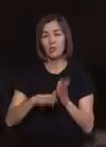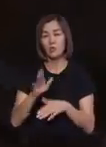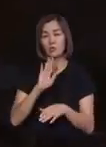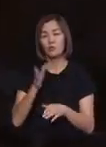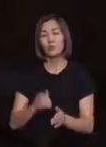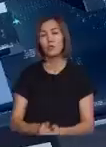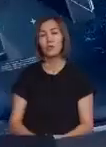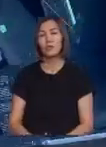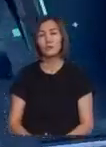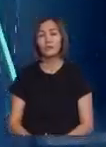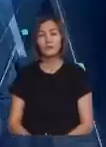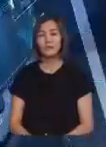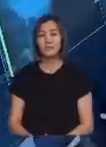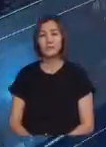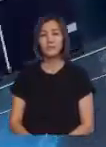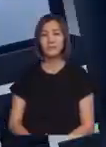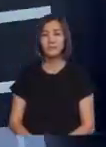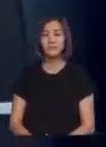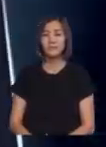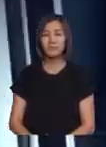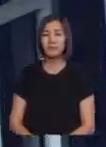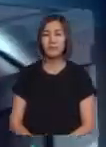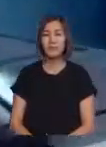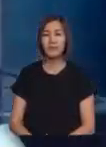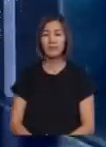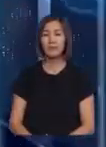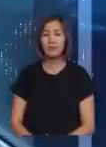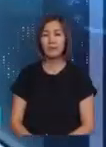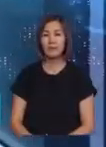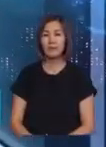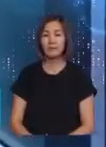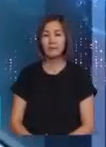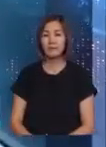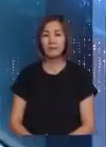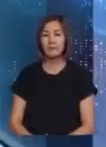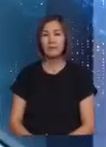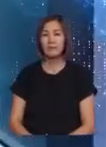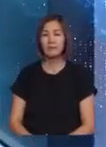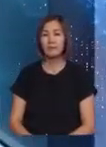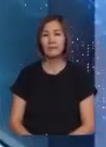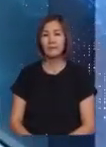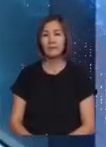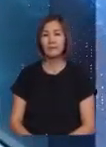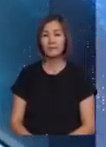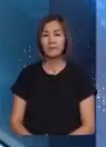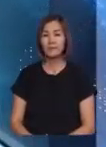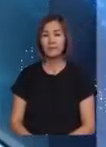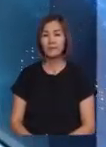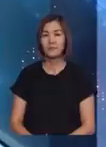дейді мамандар. Құрманжан Қасымжанұлы, Қонаев гарнизонының ақпараттық қолдауымен Жетісу телеарнасы.